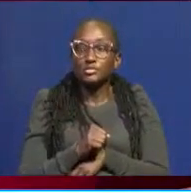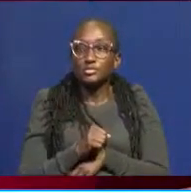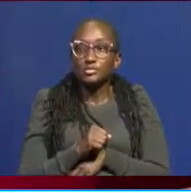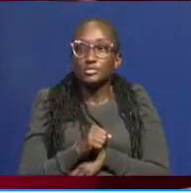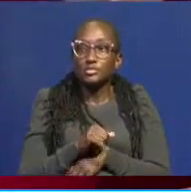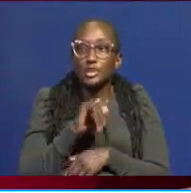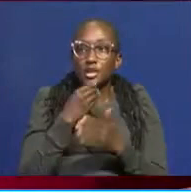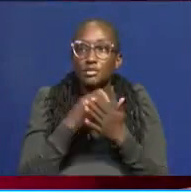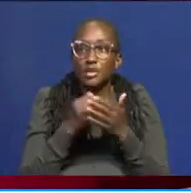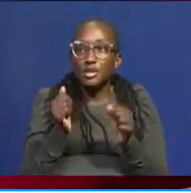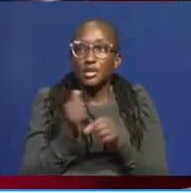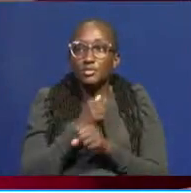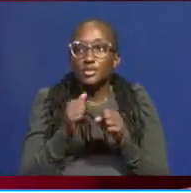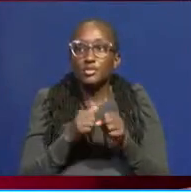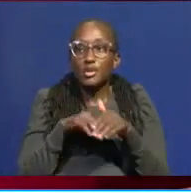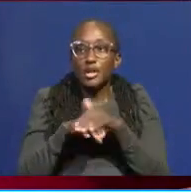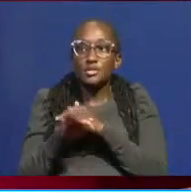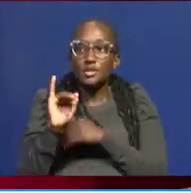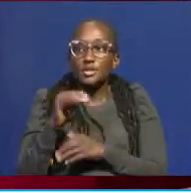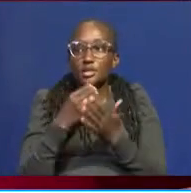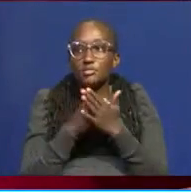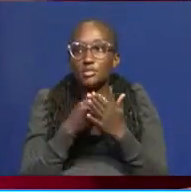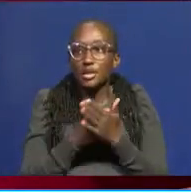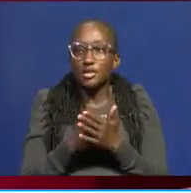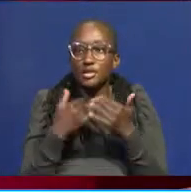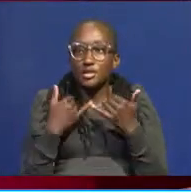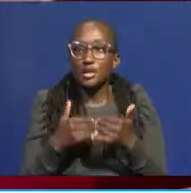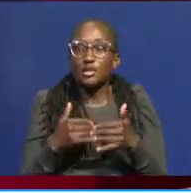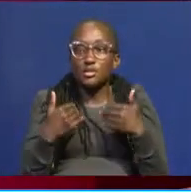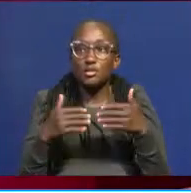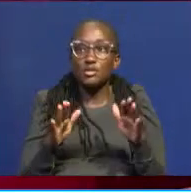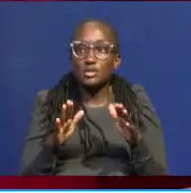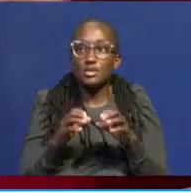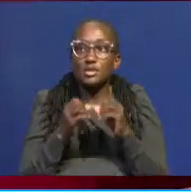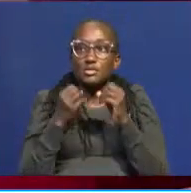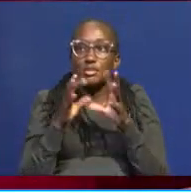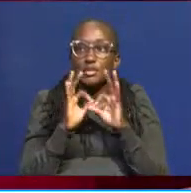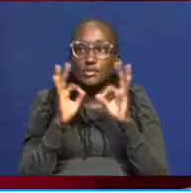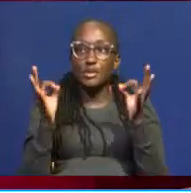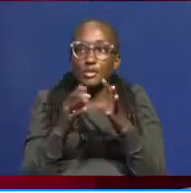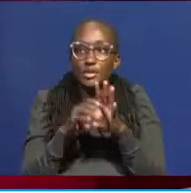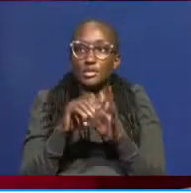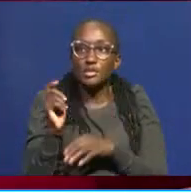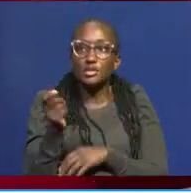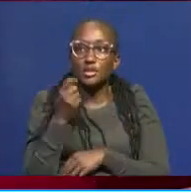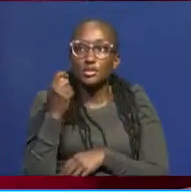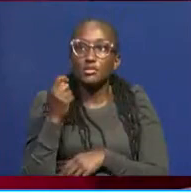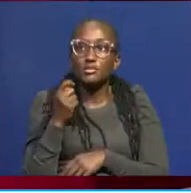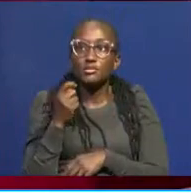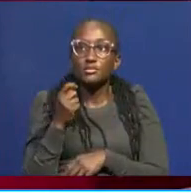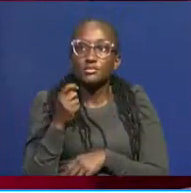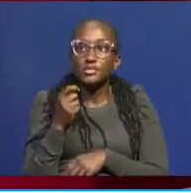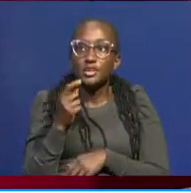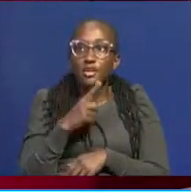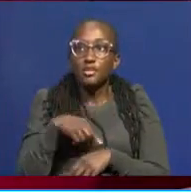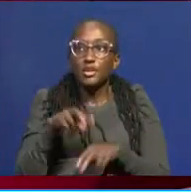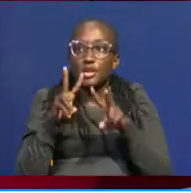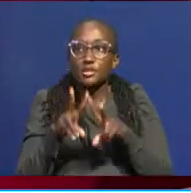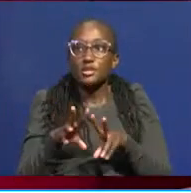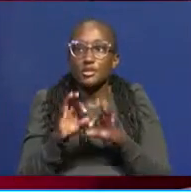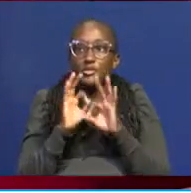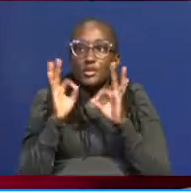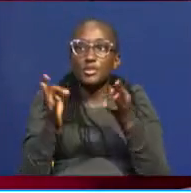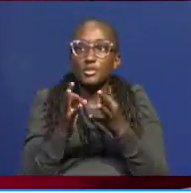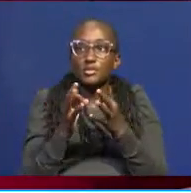inaonekana ya kwamba hizi pesa hawawezi kuzifikia. Imeleta hasara kubwa katika familia nyingi katika Kenya. Katika Kenya tunaona kuna